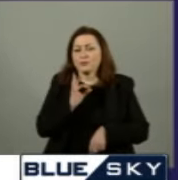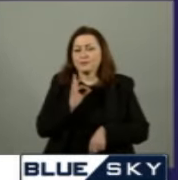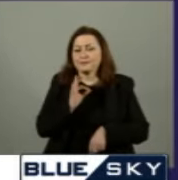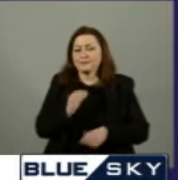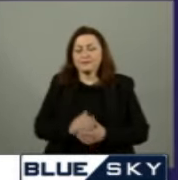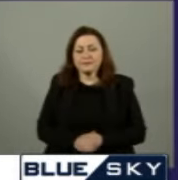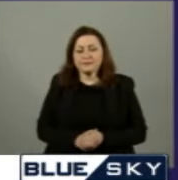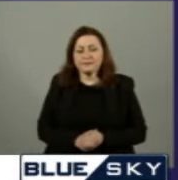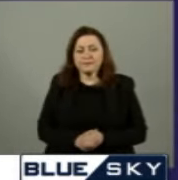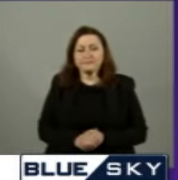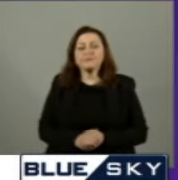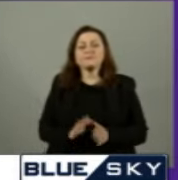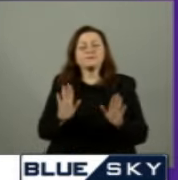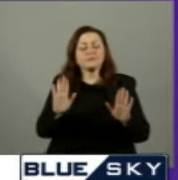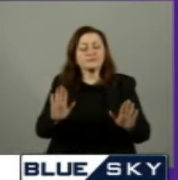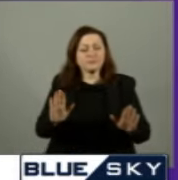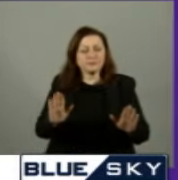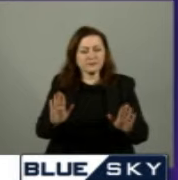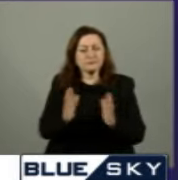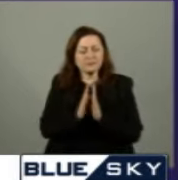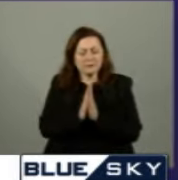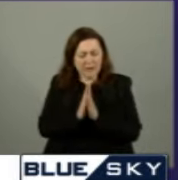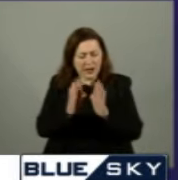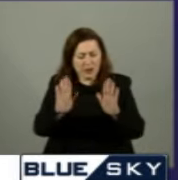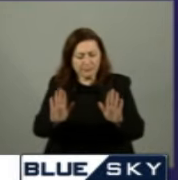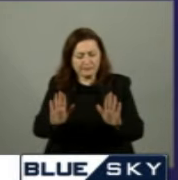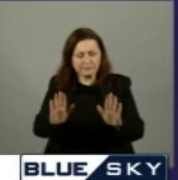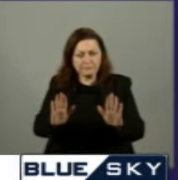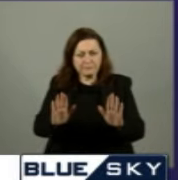Χρόνο να ξεπεράσουμε πάνω απ' όλα. Ακούστε σας παρακαλώ, μισό λεπτό.